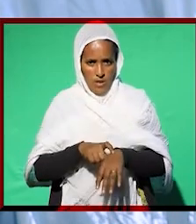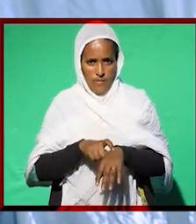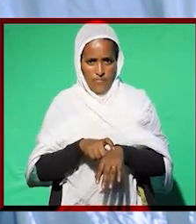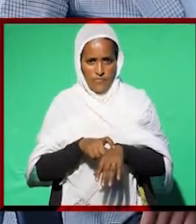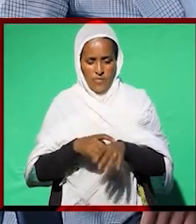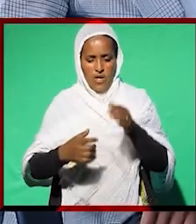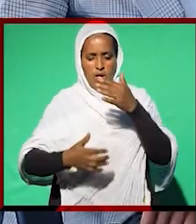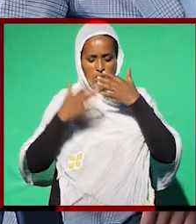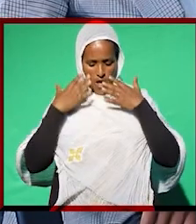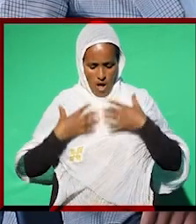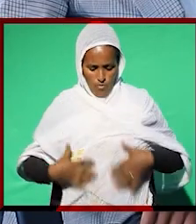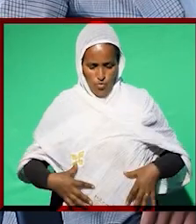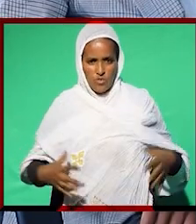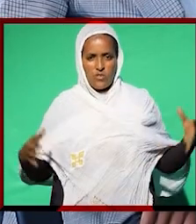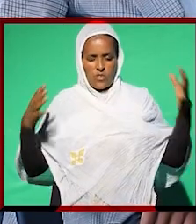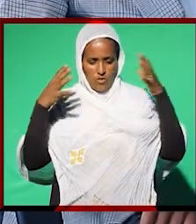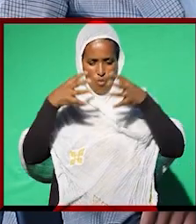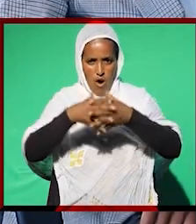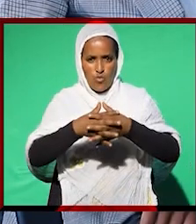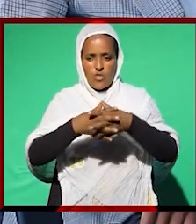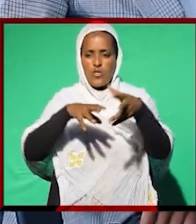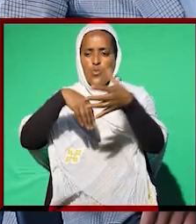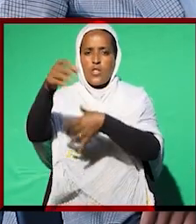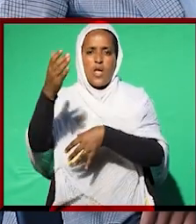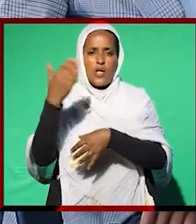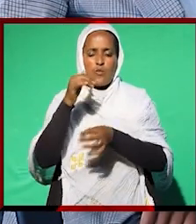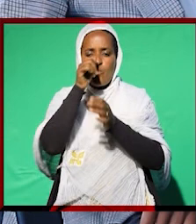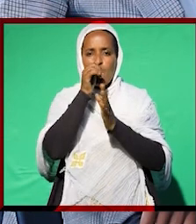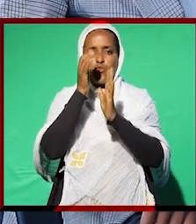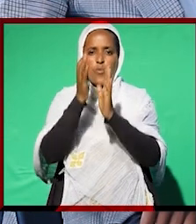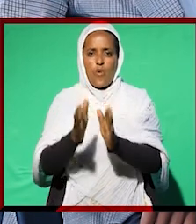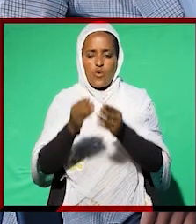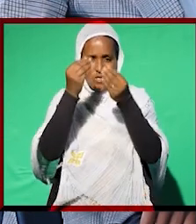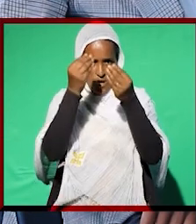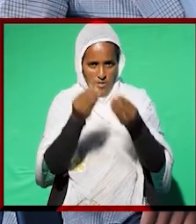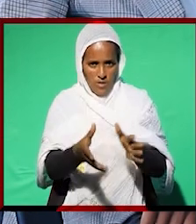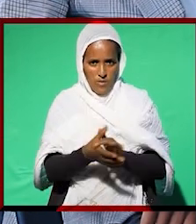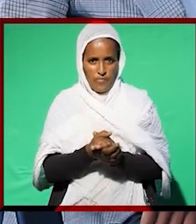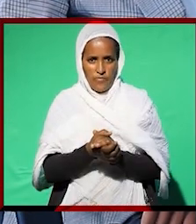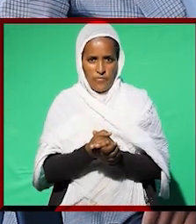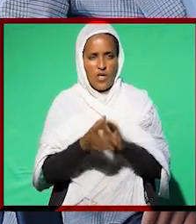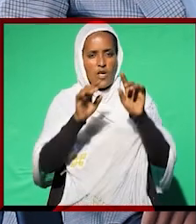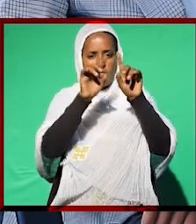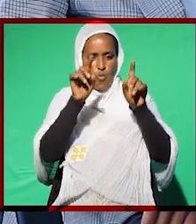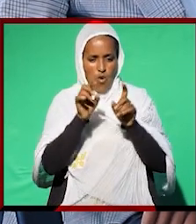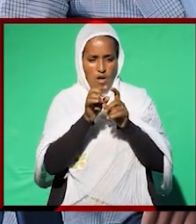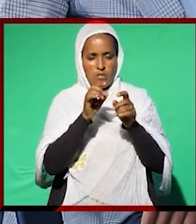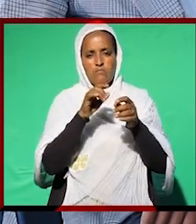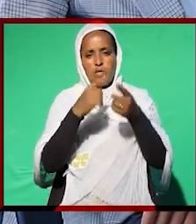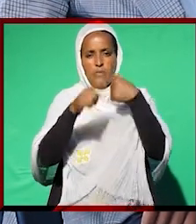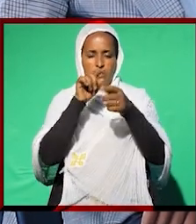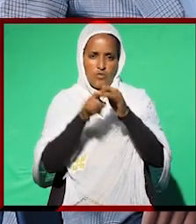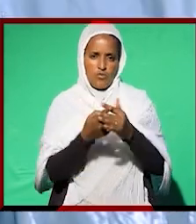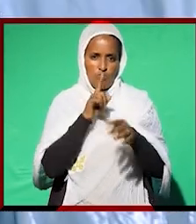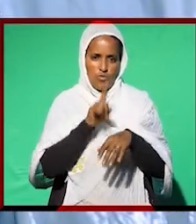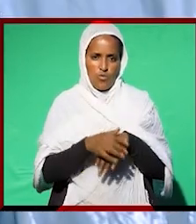ጊዜ ተላብሶት ተዋርሶት ተዋህዶት ይወጣ የነበረውን ኢትዮጵያዊነት ያሰጣን የሴኩላሪዝም ከመጣው